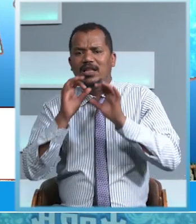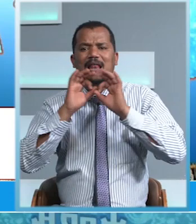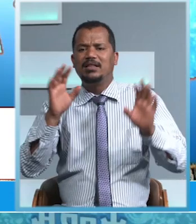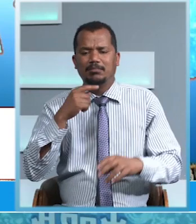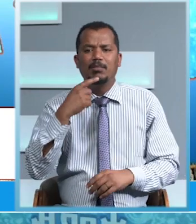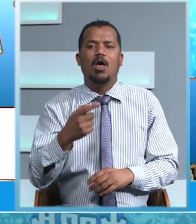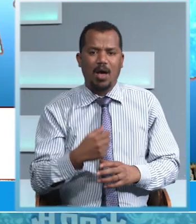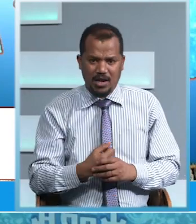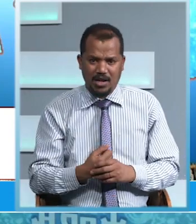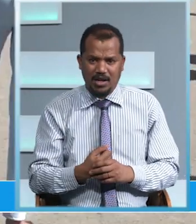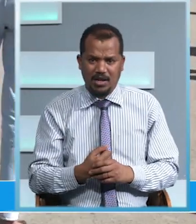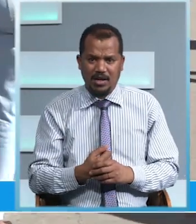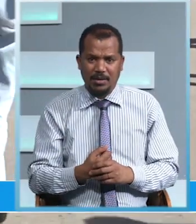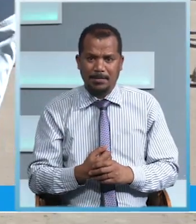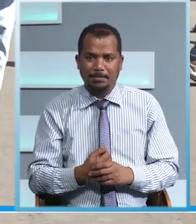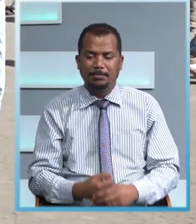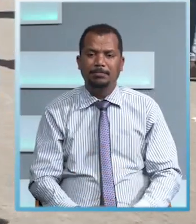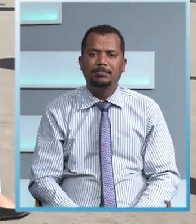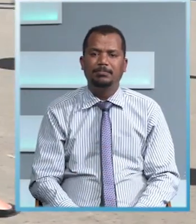መኖር የለበትም ብለዋል።